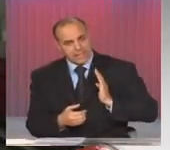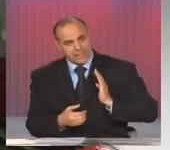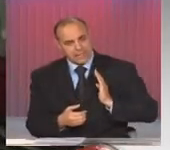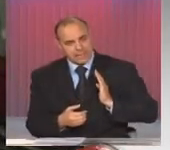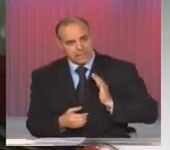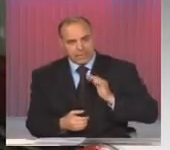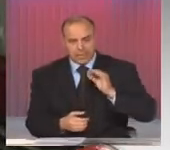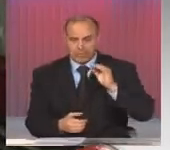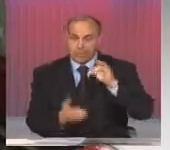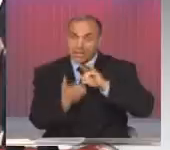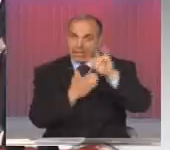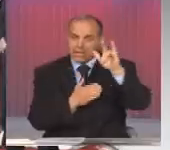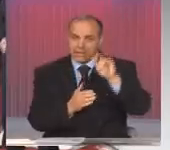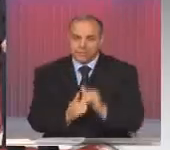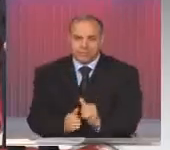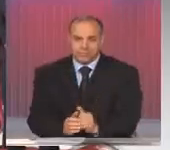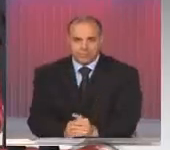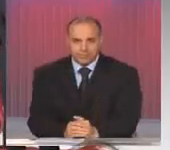لجيش الطيران.